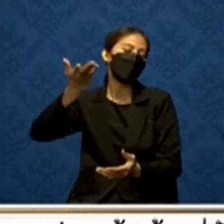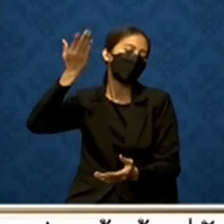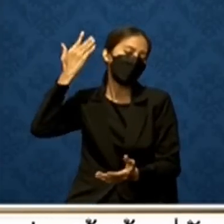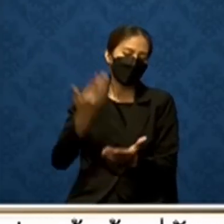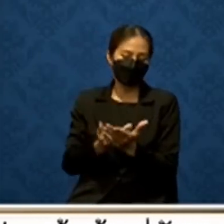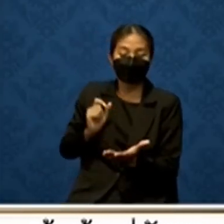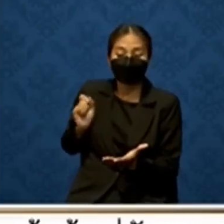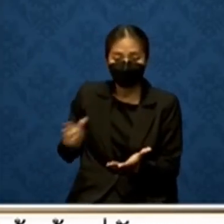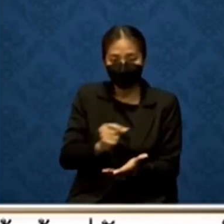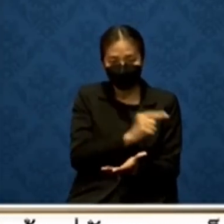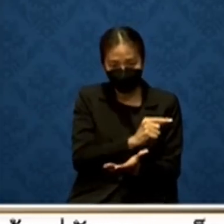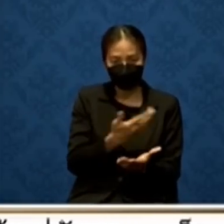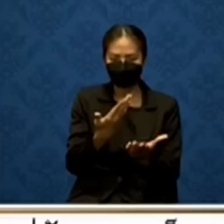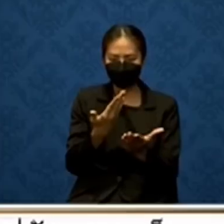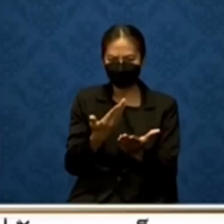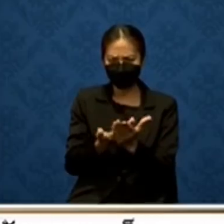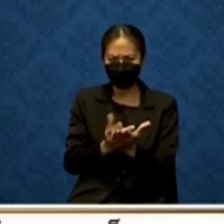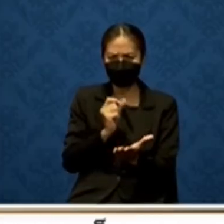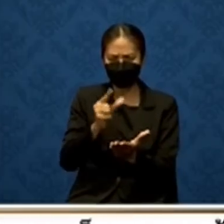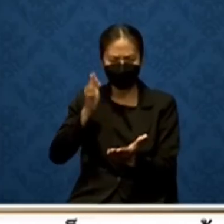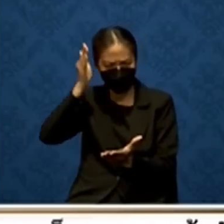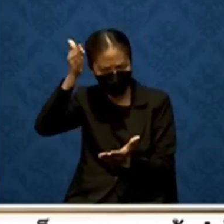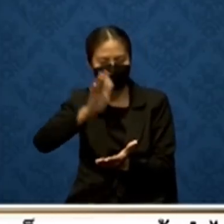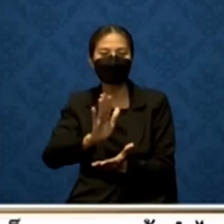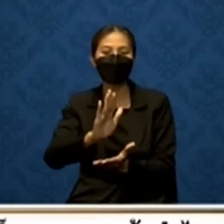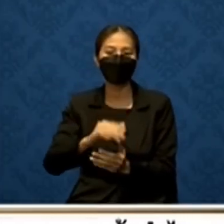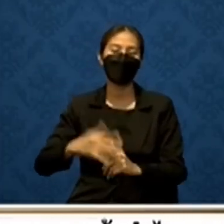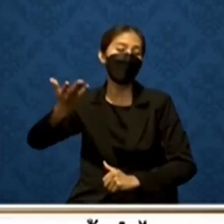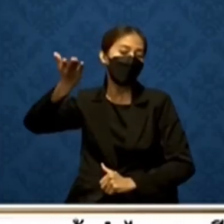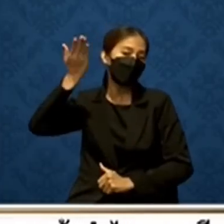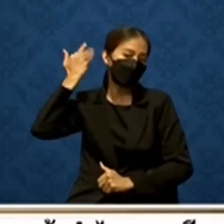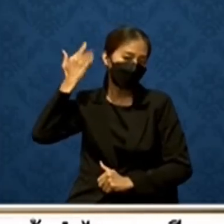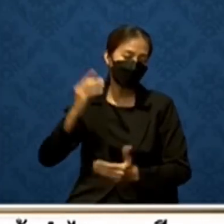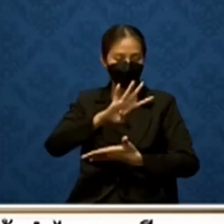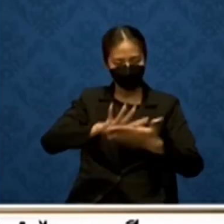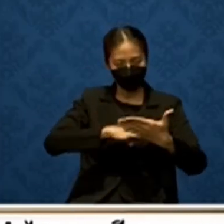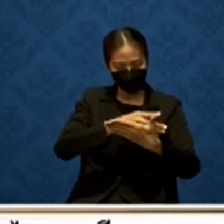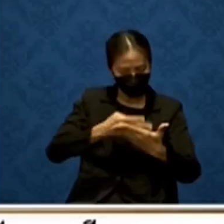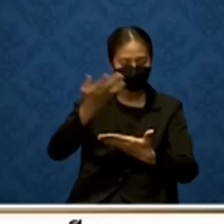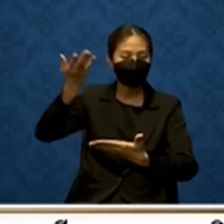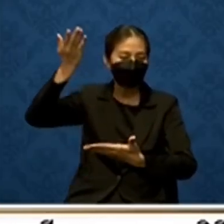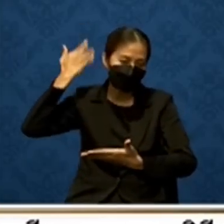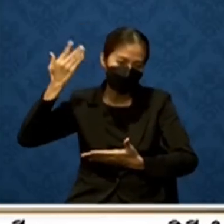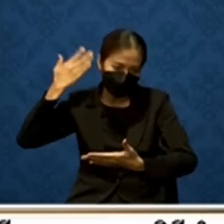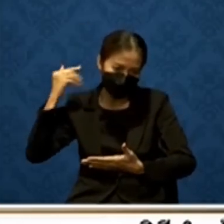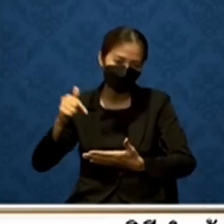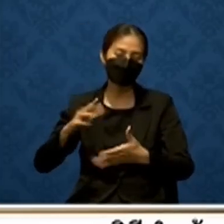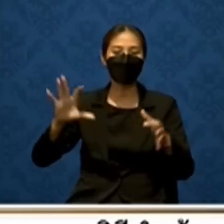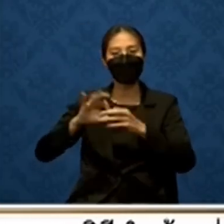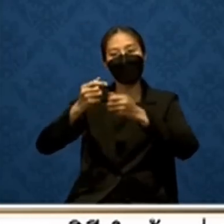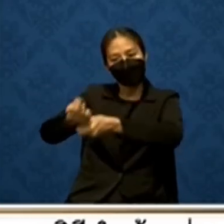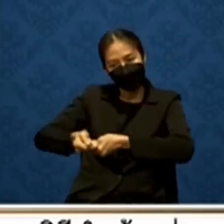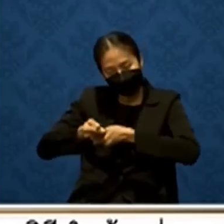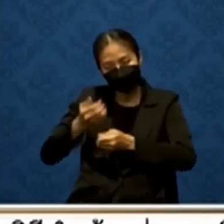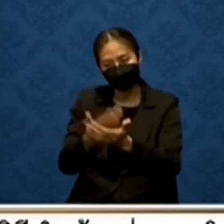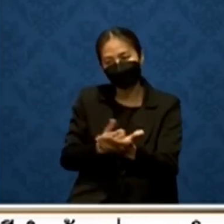้อยบาททผ่านมา 70 บาทนคเปเรขอดีฐหมดจ้างข้าชกาลใอดีท,โยบายในอดีทเรื่องเกี่วกับ เนโยบายกเกษต์ in the ódija